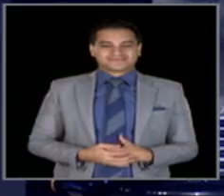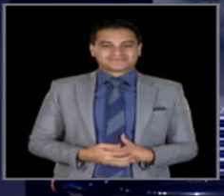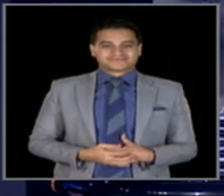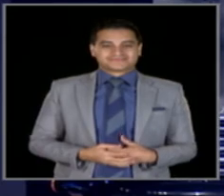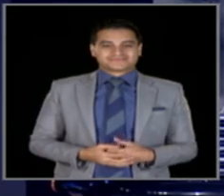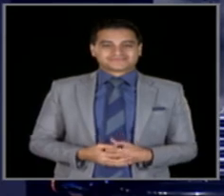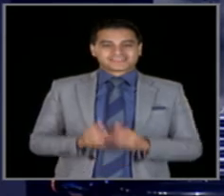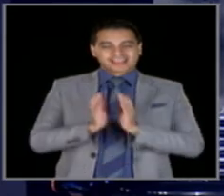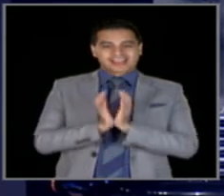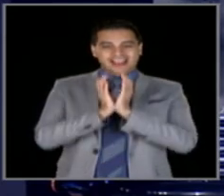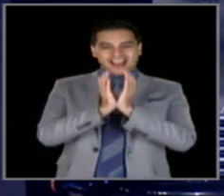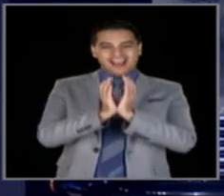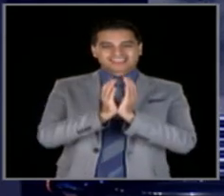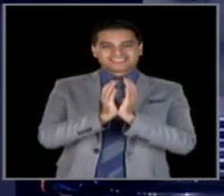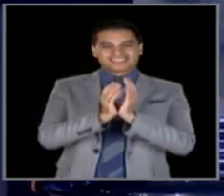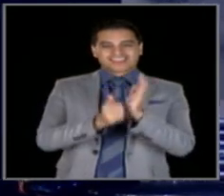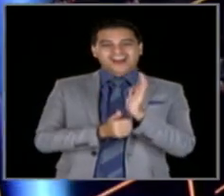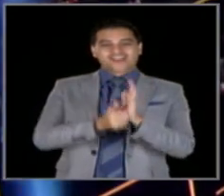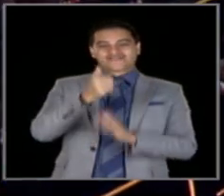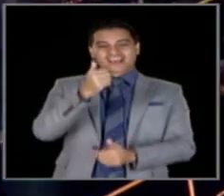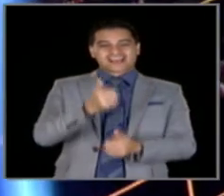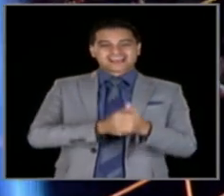كاس افضل لاعب اندروس